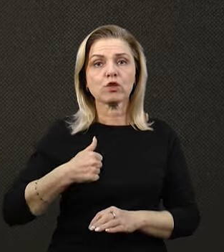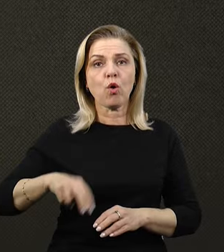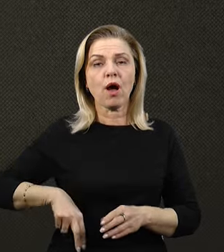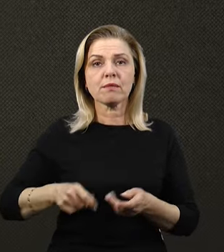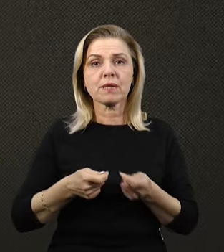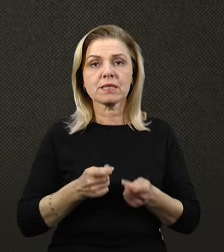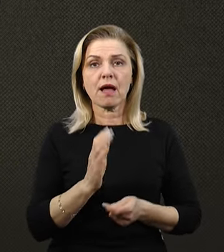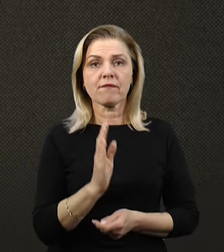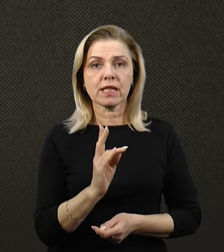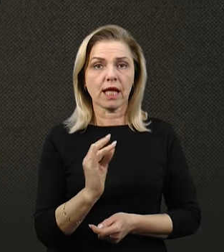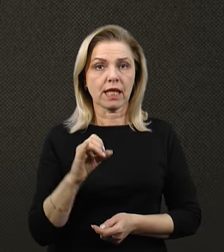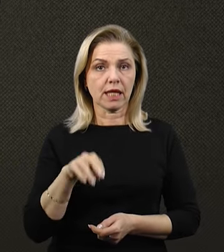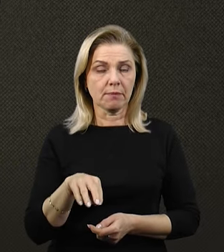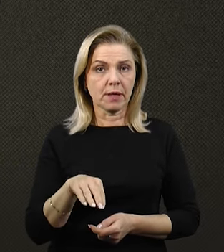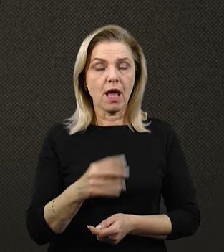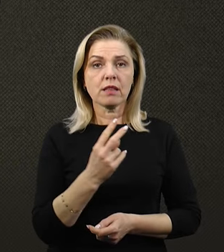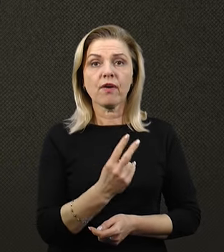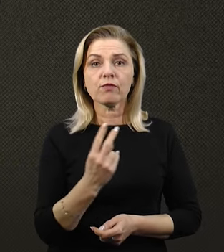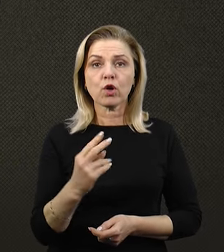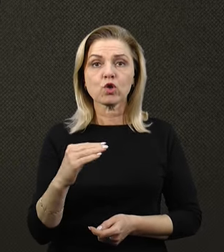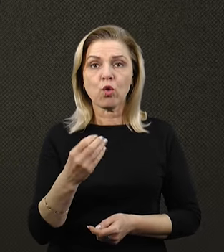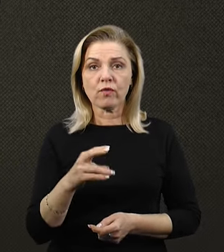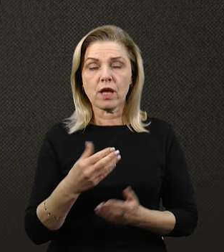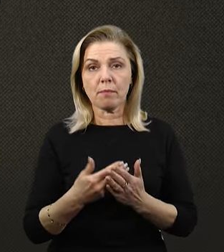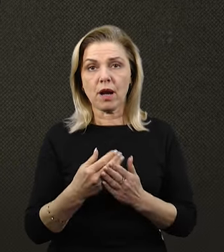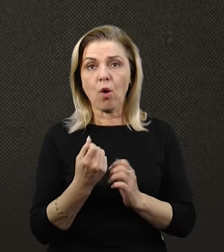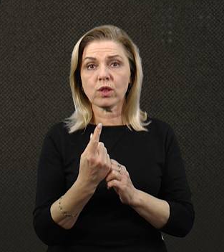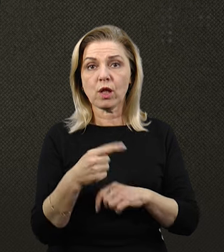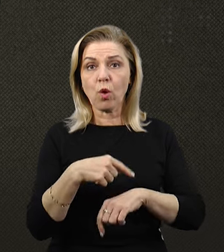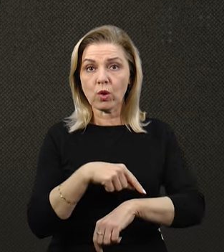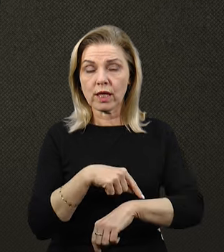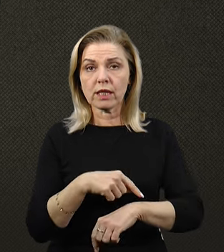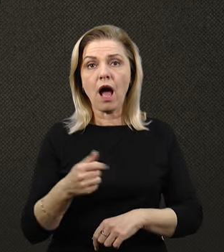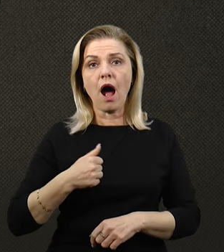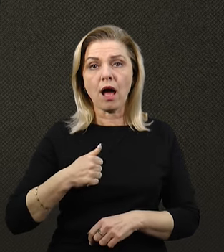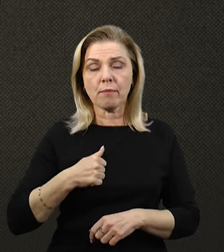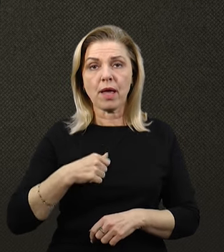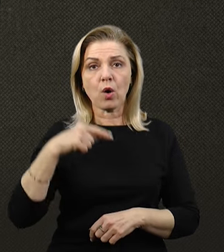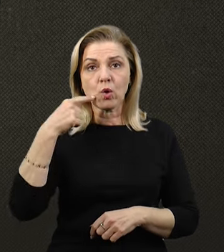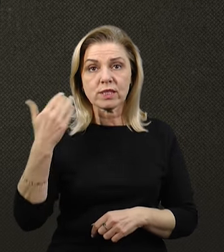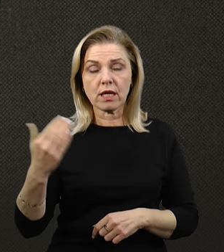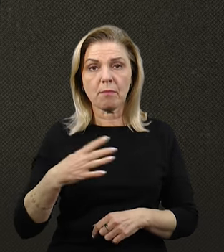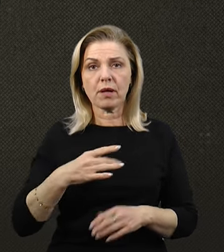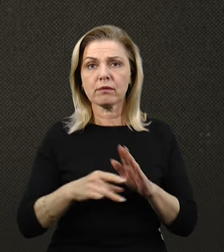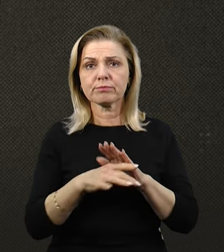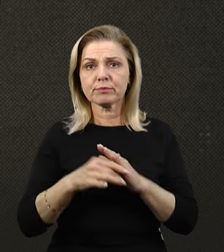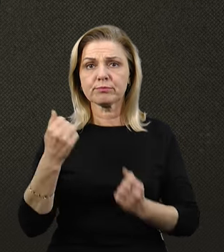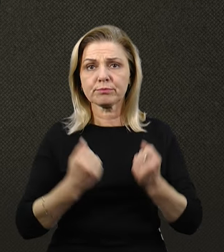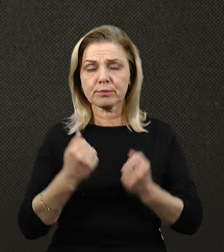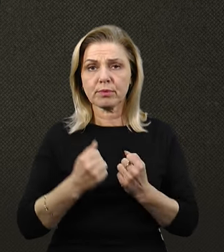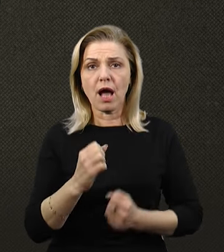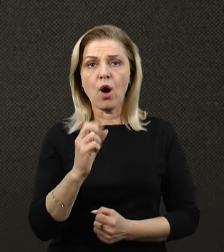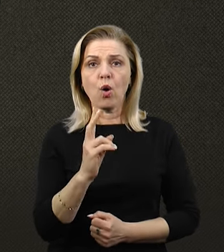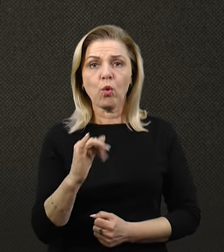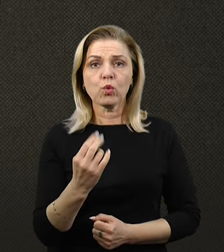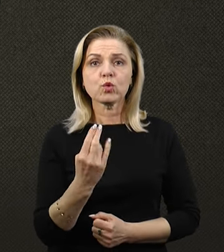своєму телеграм-каналі. 22 жовтня близько 11 години армія Російської Федерації обстрілювала Куцурубську громаду з артилерії. Поранених